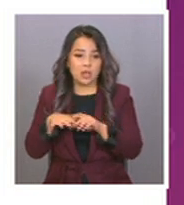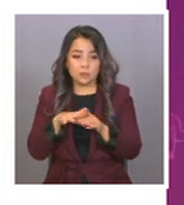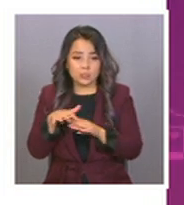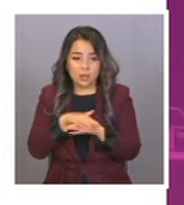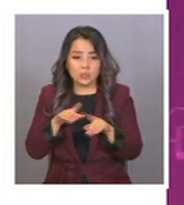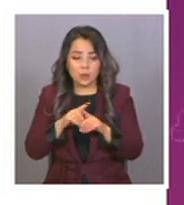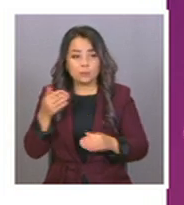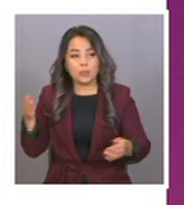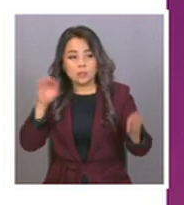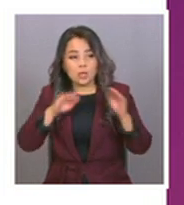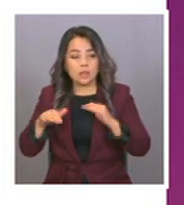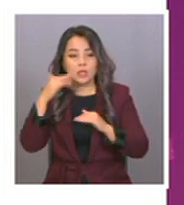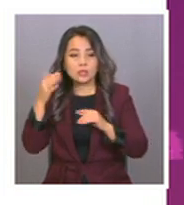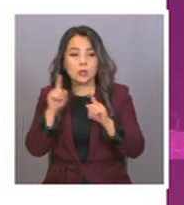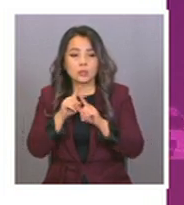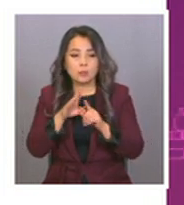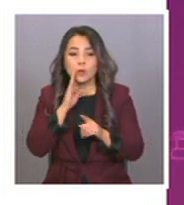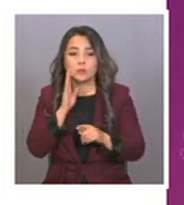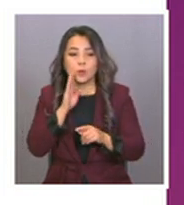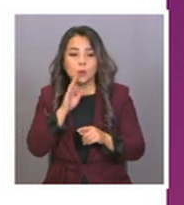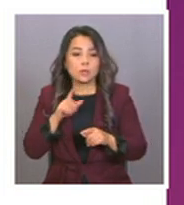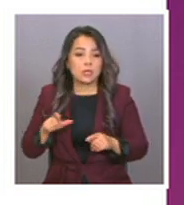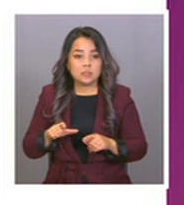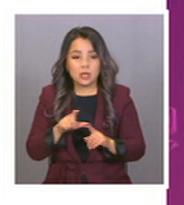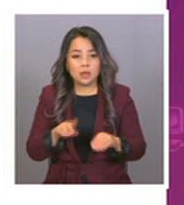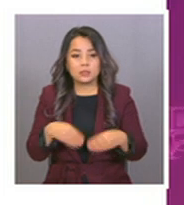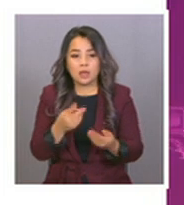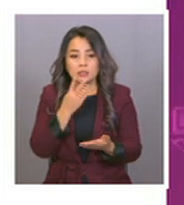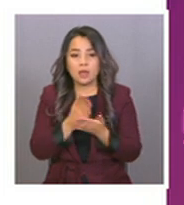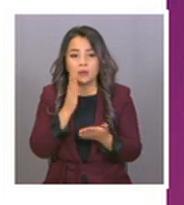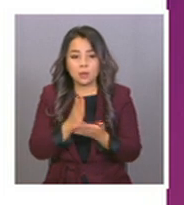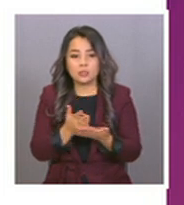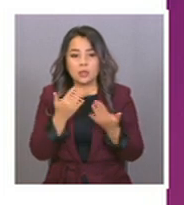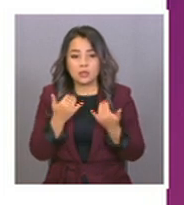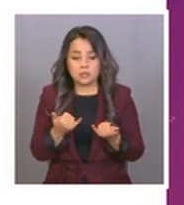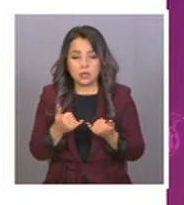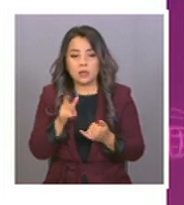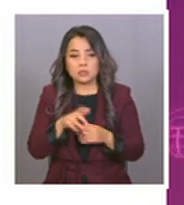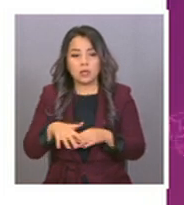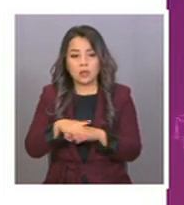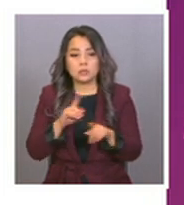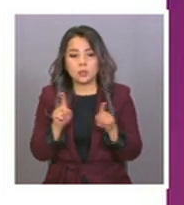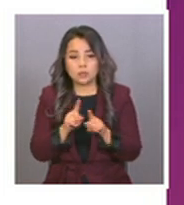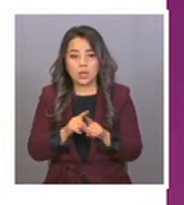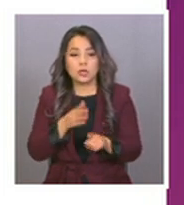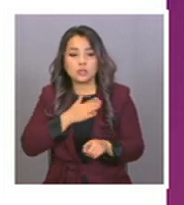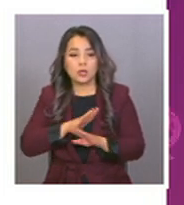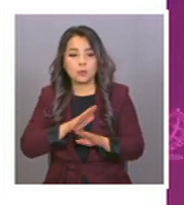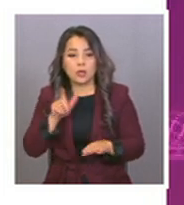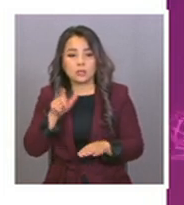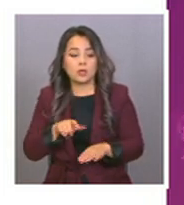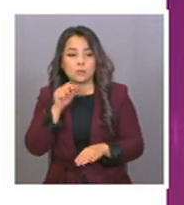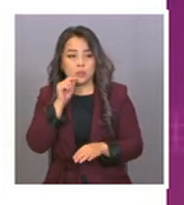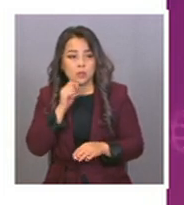жотадан, су сыйлайтын сай артық. Жаман еркек жар қадырын білмес, жайсыз әйел ер қадырын